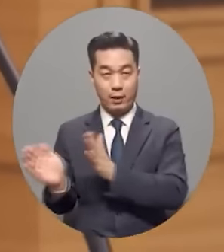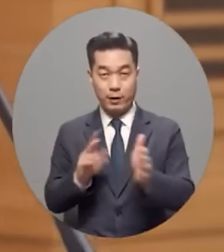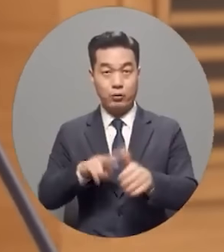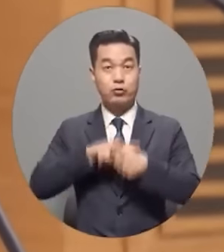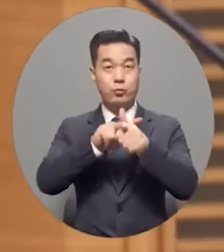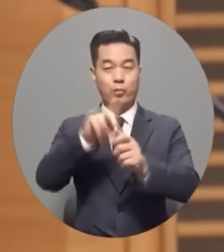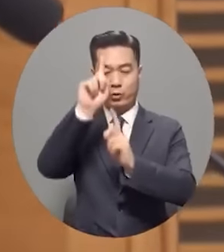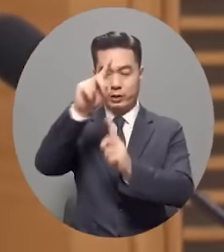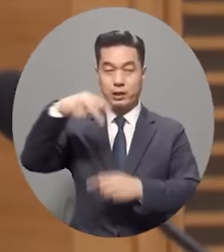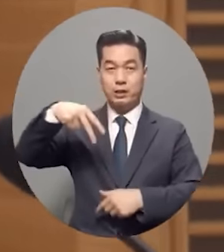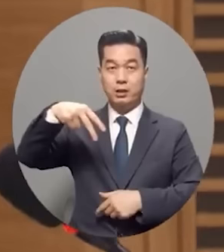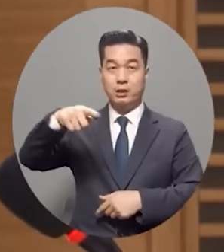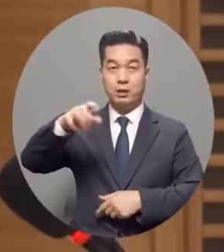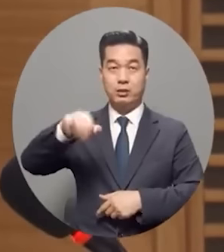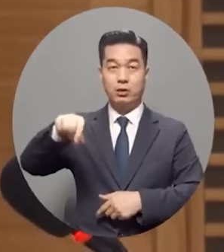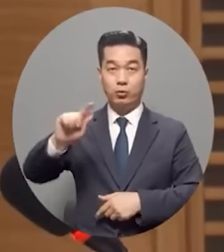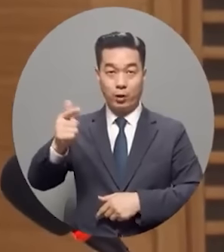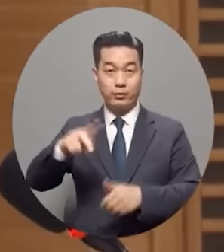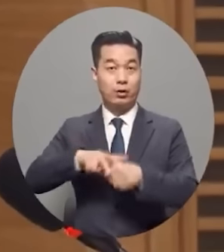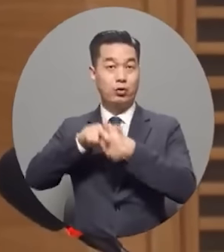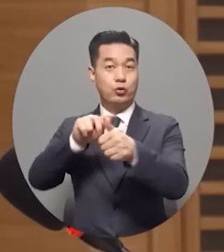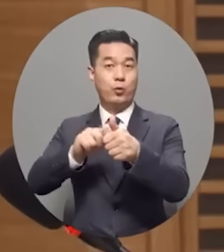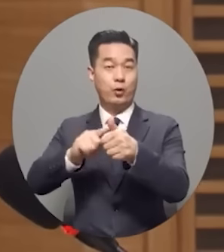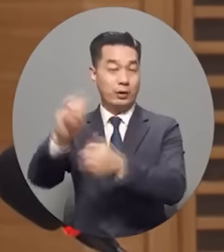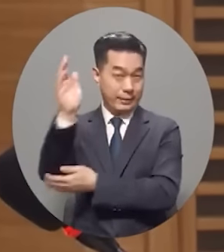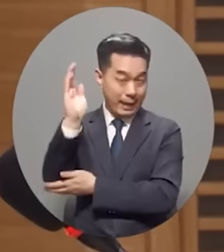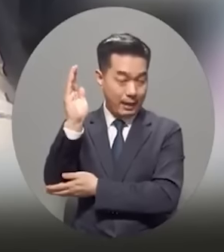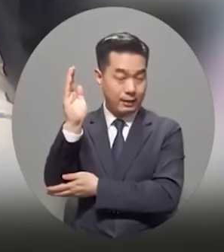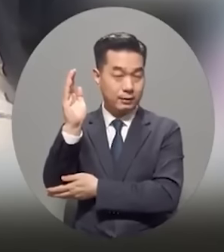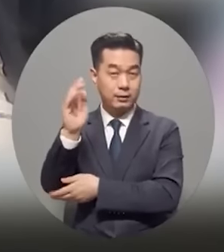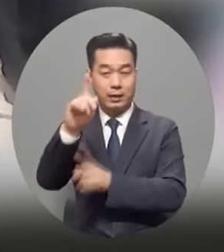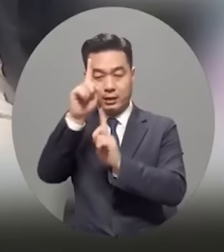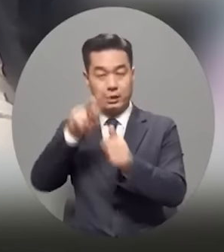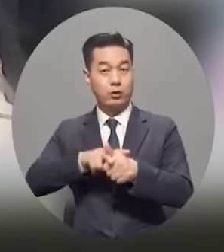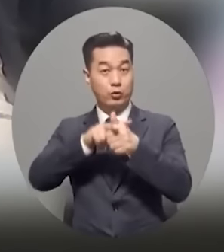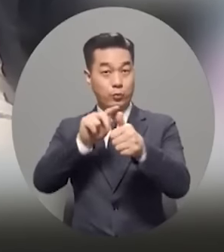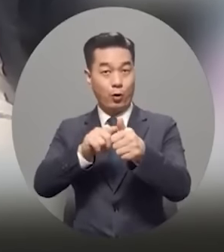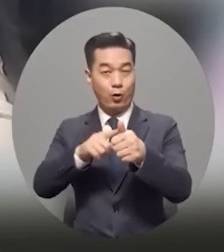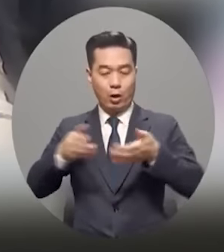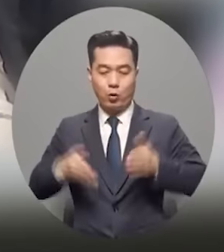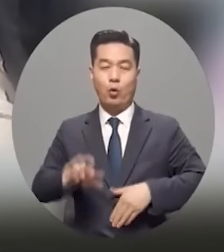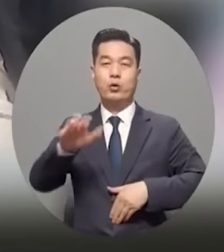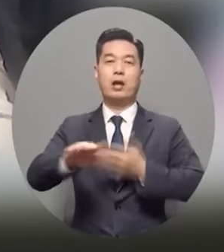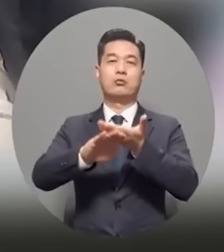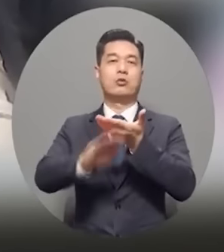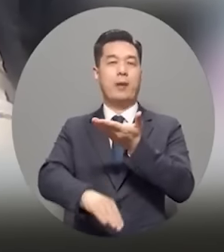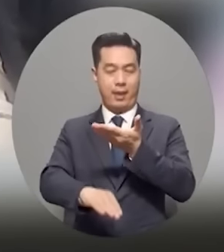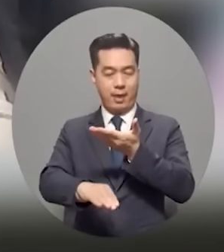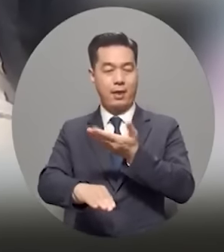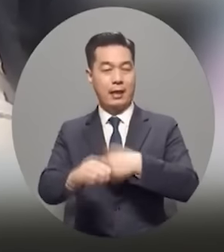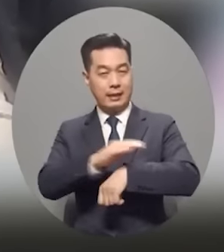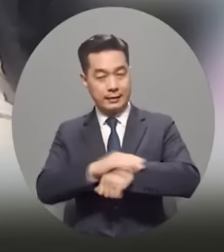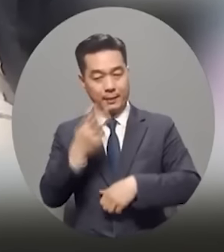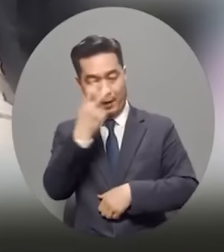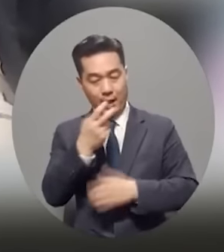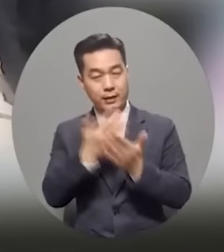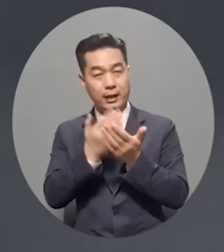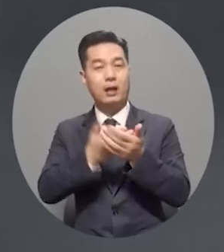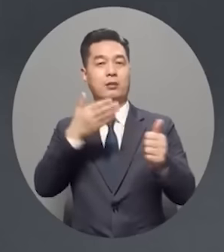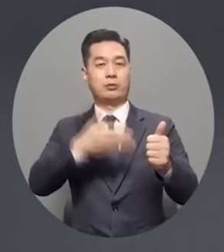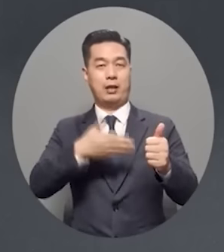이성건 후보에 대한 얘기였습니다. 이 구청장은 이 후보가 고향 후배라며 신경 써서 챙겨달라고